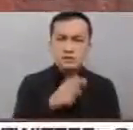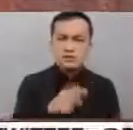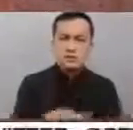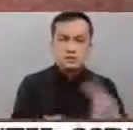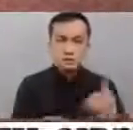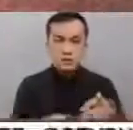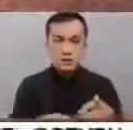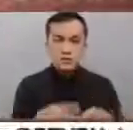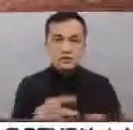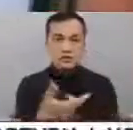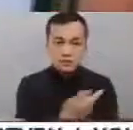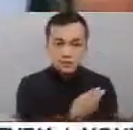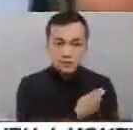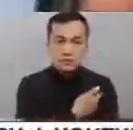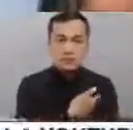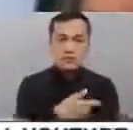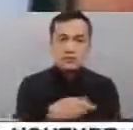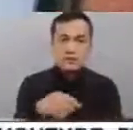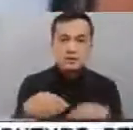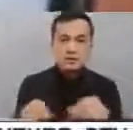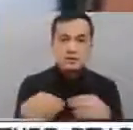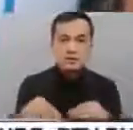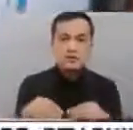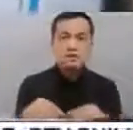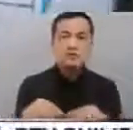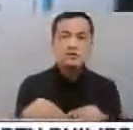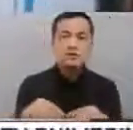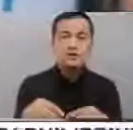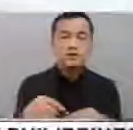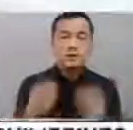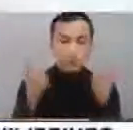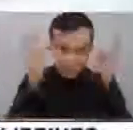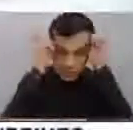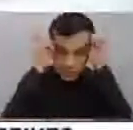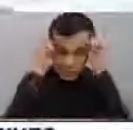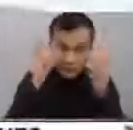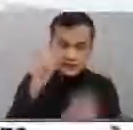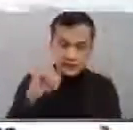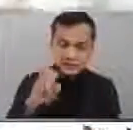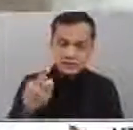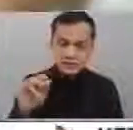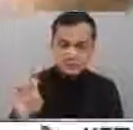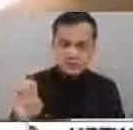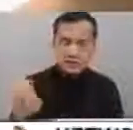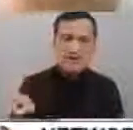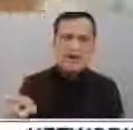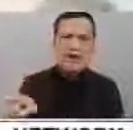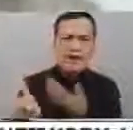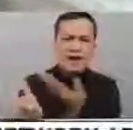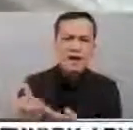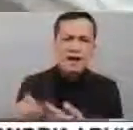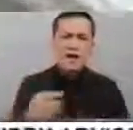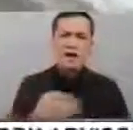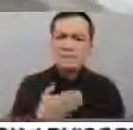kinakailangan magpakita ng valid ID at QR code para sa verification. Nagtagal ang vaccination